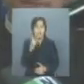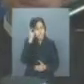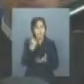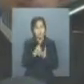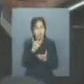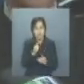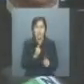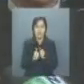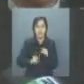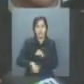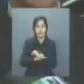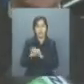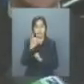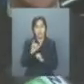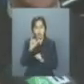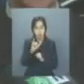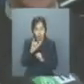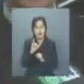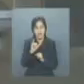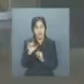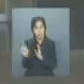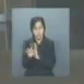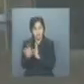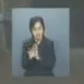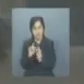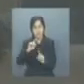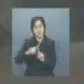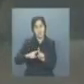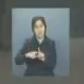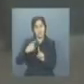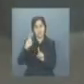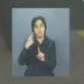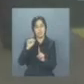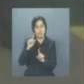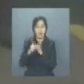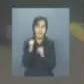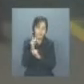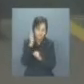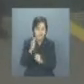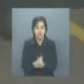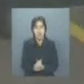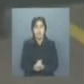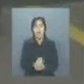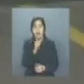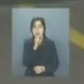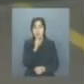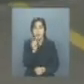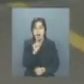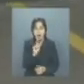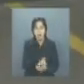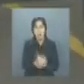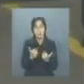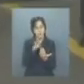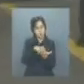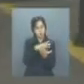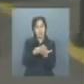ยูโร2012รอบสุดท้ายค่ะในเดือนมิถุนายนปีหน้าซึ่งปิยะให้สัมภาษณ์นะคะโดยบอกว่าไม่มีการวางเป้าหมายว่